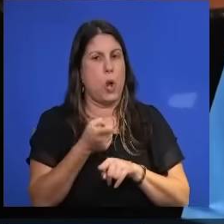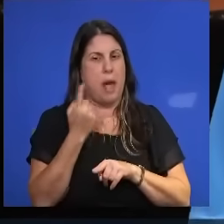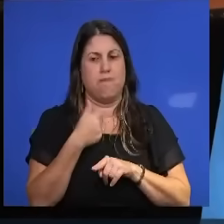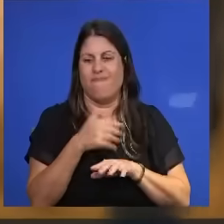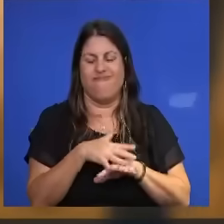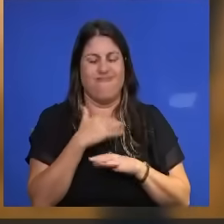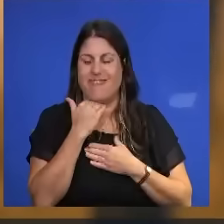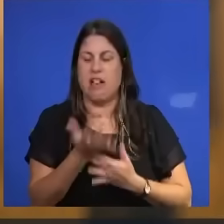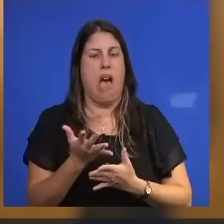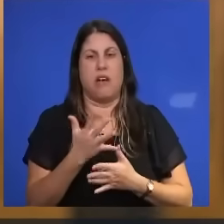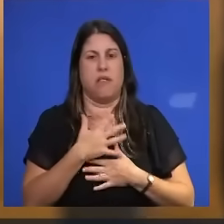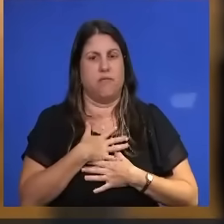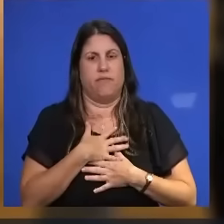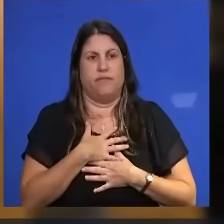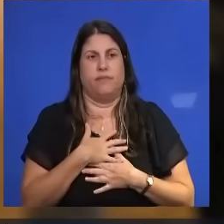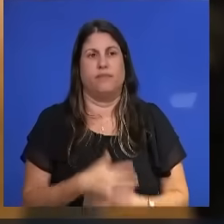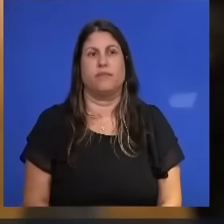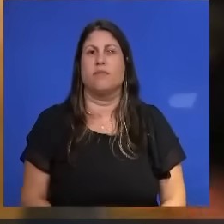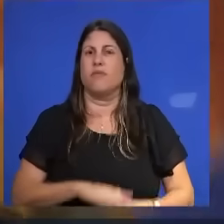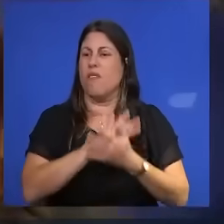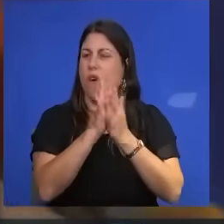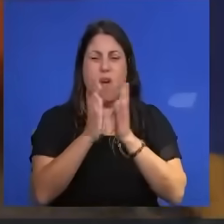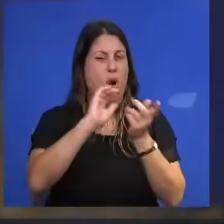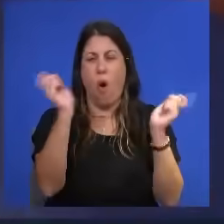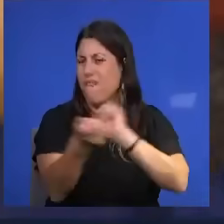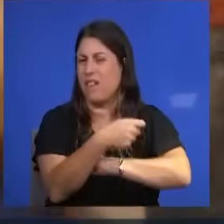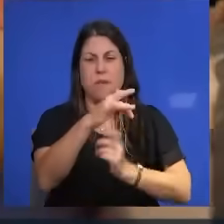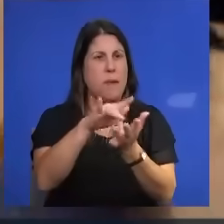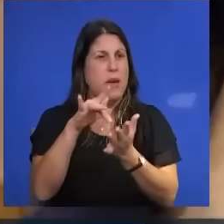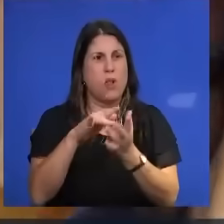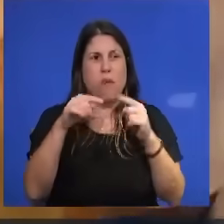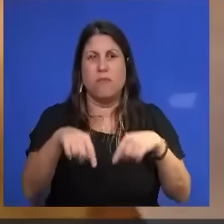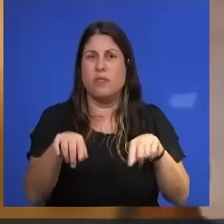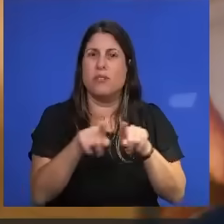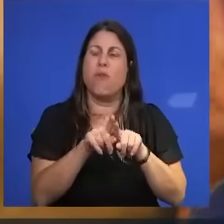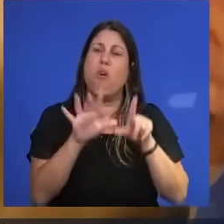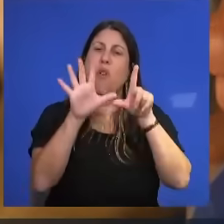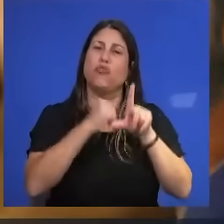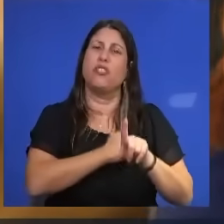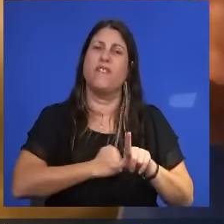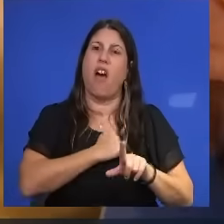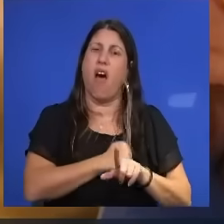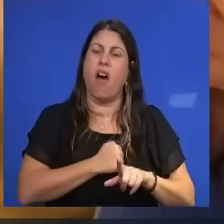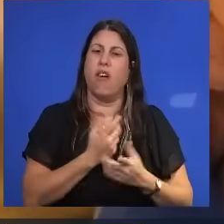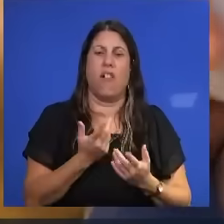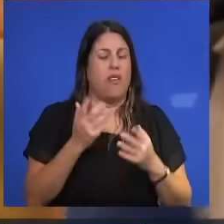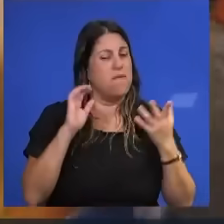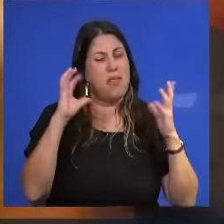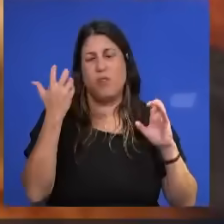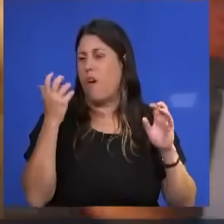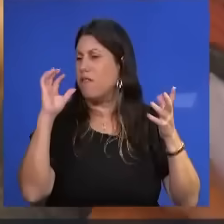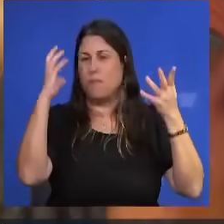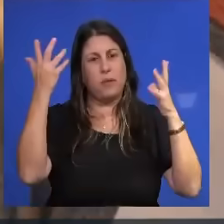בלבן. הופכים את כל המקום הזה לישיבה. מטורף, מטורף. ואין